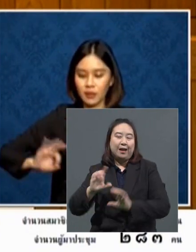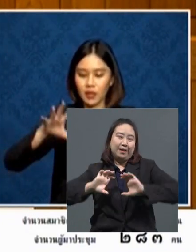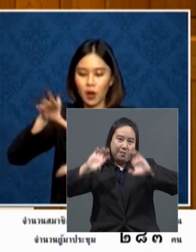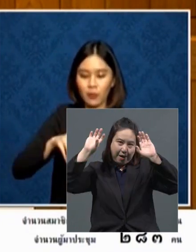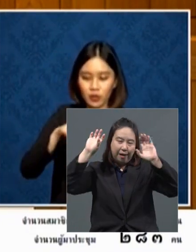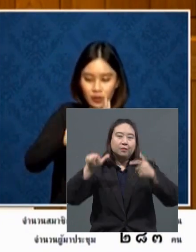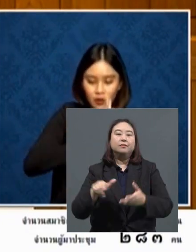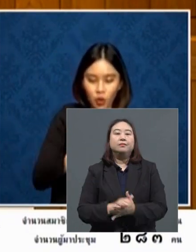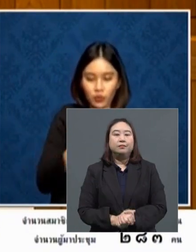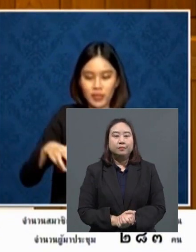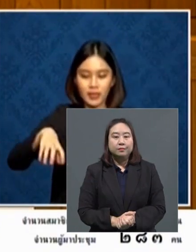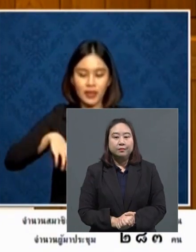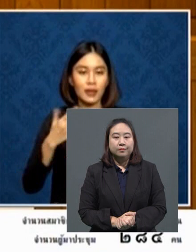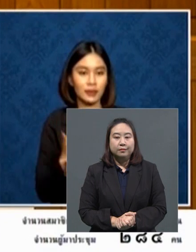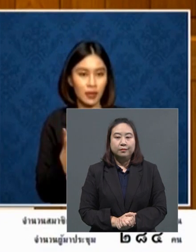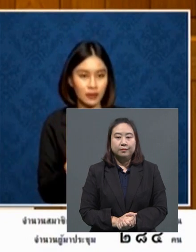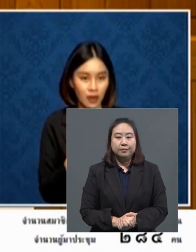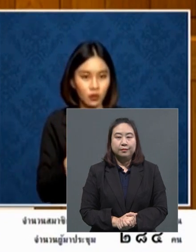ความสามารถให้กับประเทศ